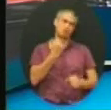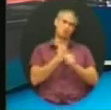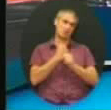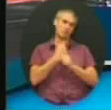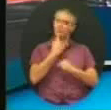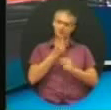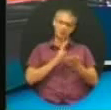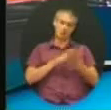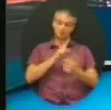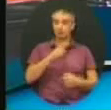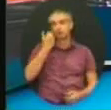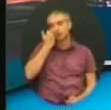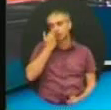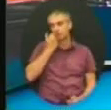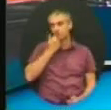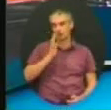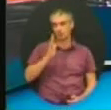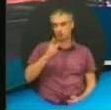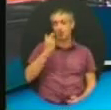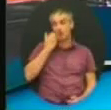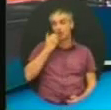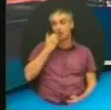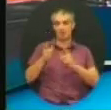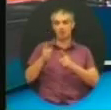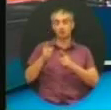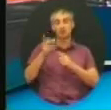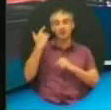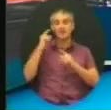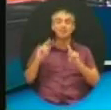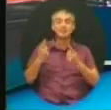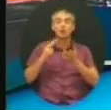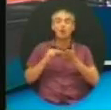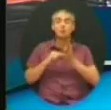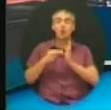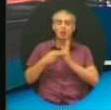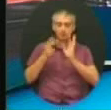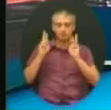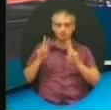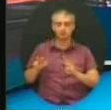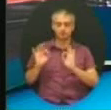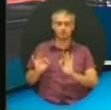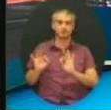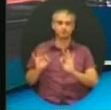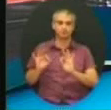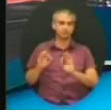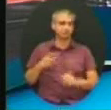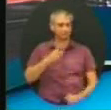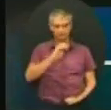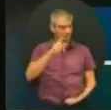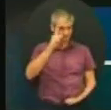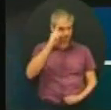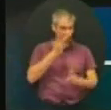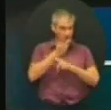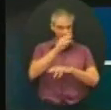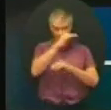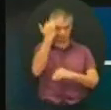ואומרים את זה, זה לא נכון. אז חבל מאוד, חבל מאוד שזה כך. זה היה אירוע פוליטי פר-אקסלנס. רק לא חושב שנחצה פה